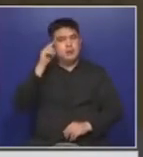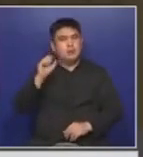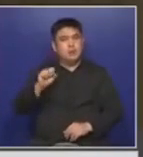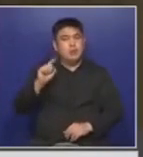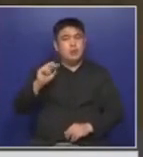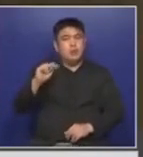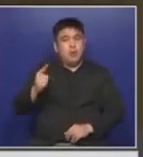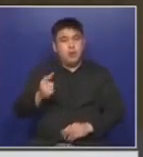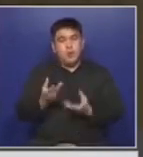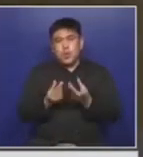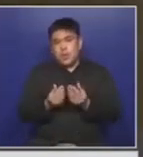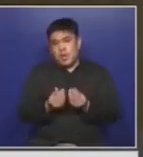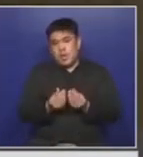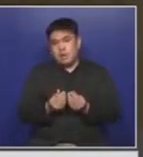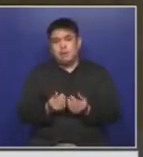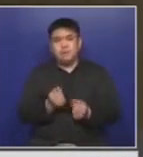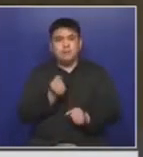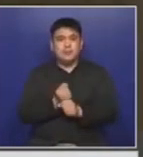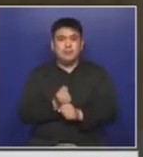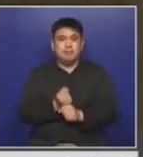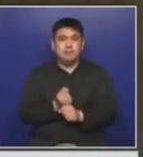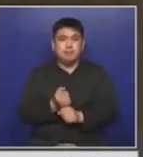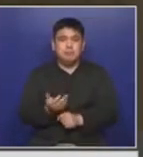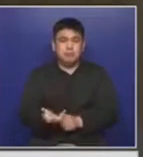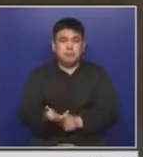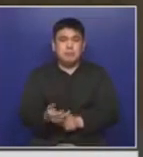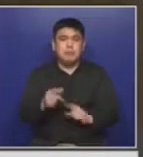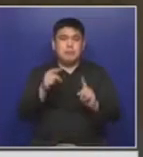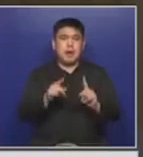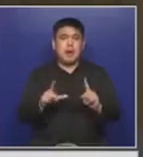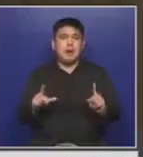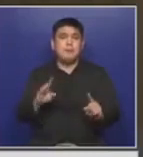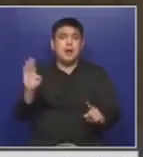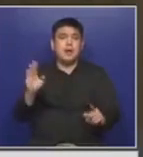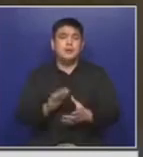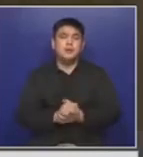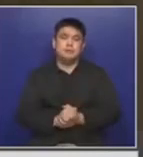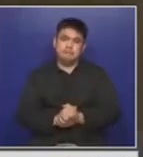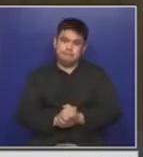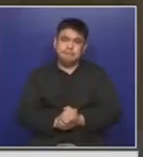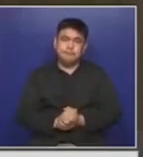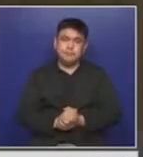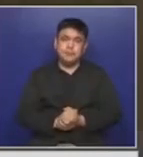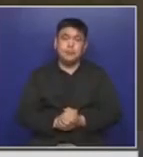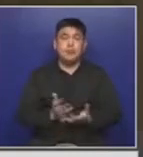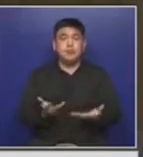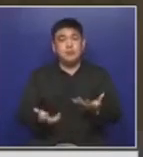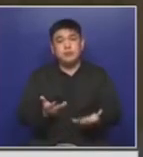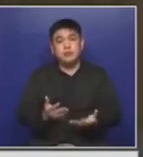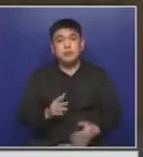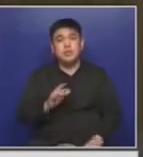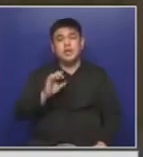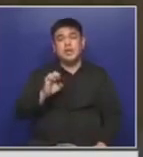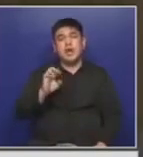าปรับปรุงตัวเลขเป็นพันๆล้านบาทอย่างนี้นะครับมันไม่ใช่เรื่องของการที่ว่า ERP